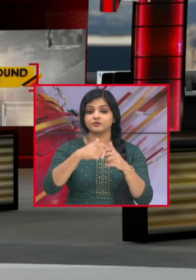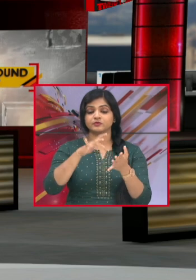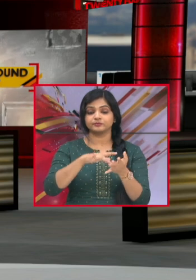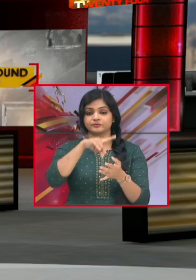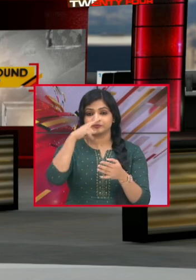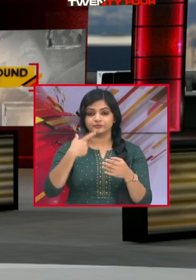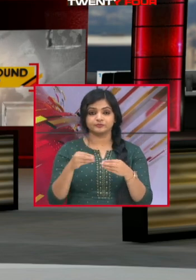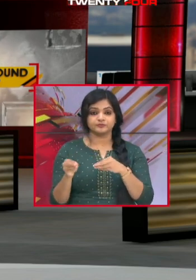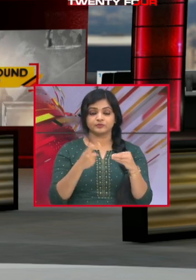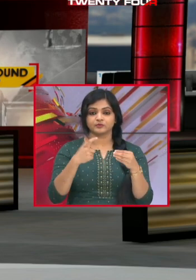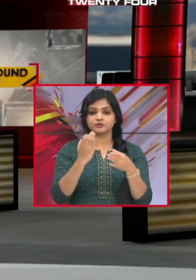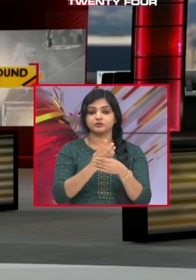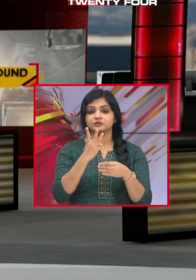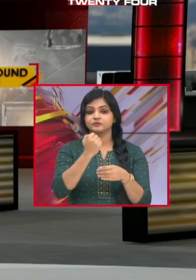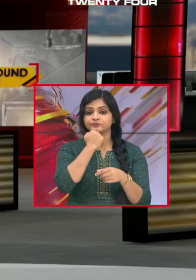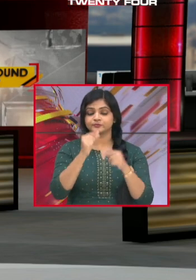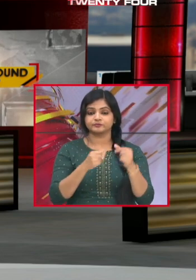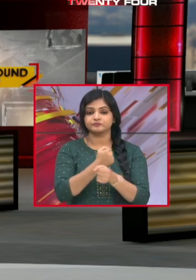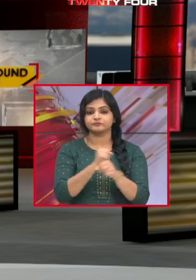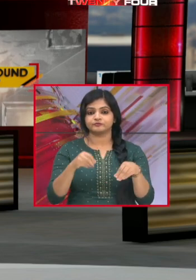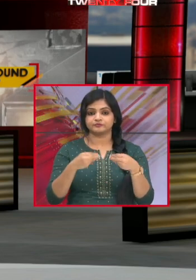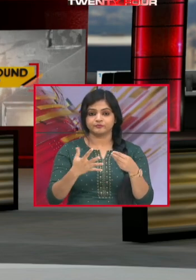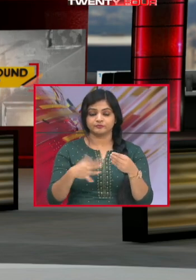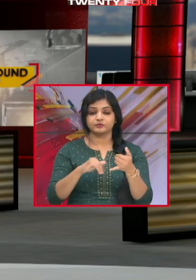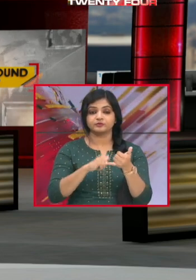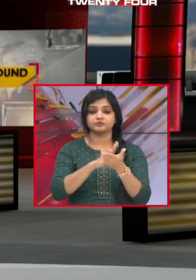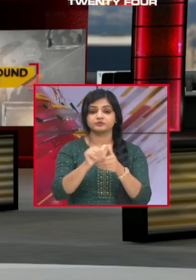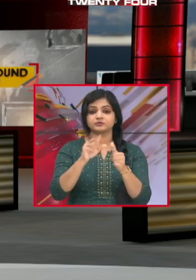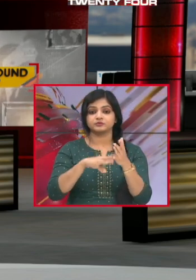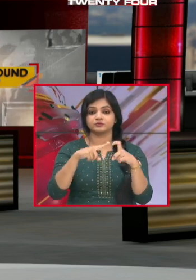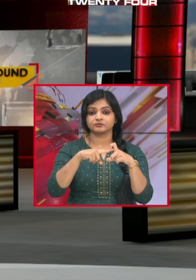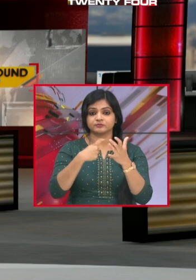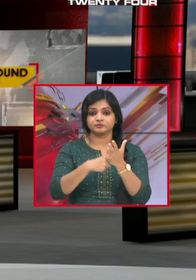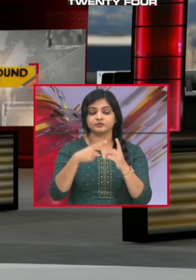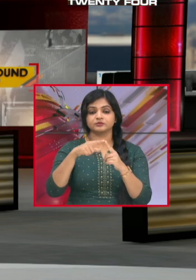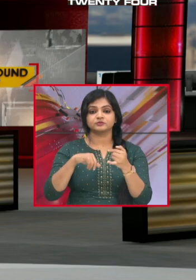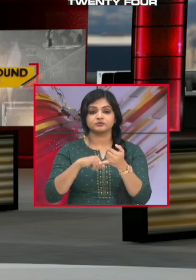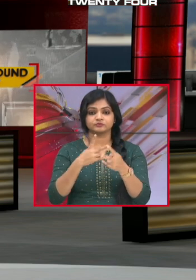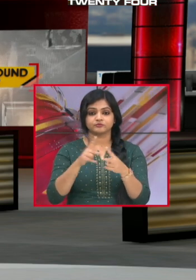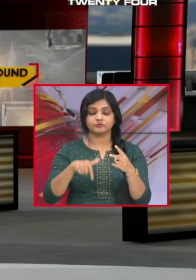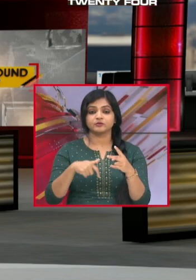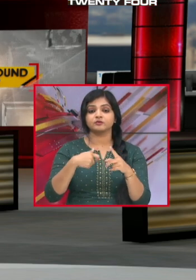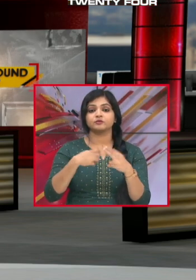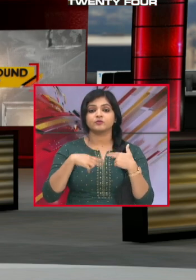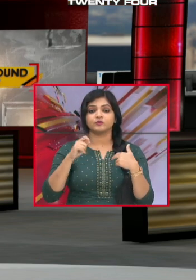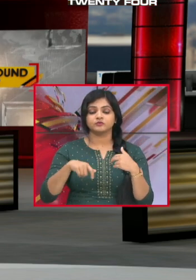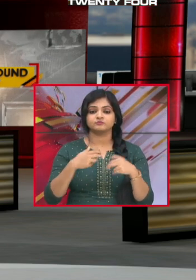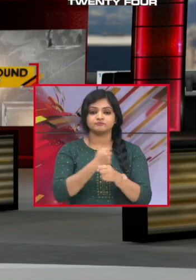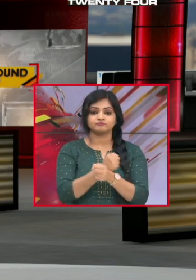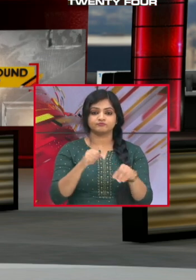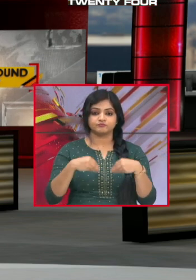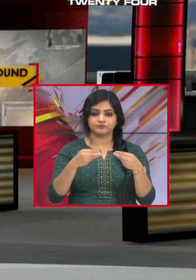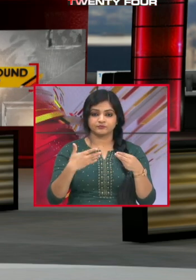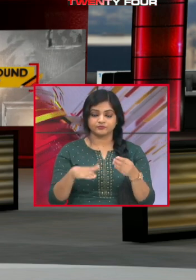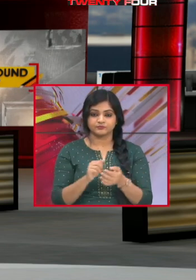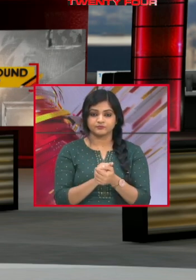കരുനാഗപ്പള്ളി ലഹരിക്കടത്ത് കേസിൽ 3 പ്രതികൾക്ക് ജാമ്യം ഷമീർ ഇജാസ് സജാദ് എന്നിവർക്കാണ് കരുനാഗപ്പള്ളി ജുഡീഷ്യൽ ഫസ്റ്റ് ക്ലാസ് മജിസ്ട്രേറ്റ് കോടതി ജാമ്യം